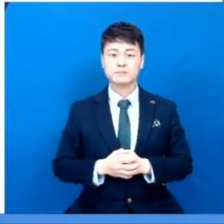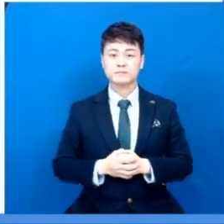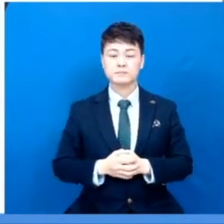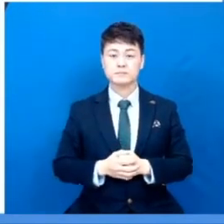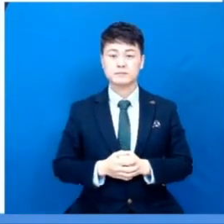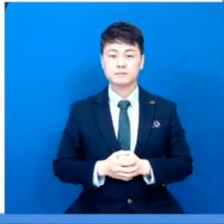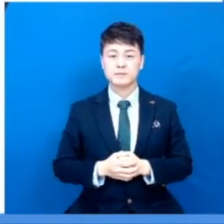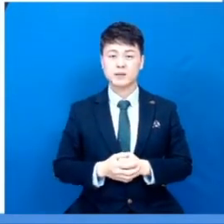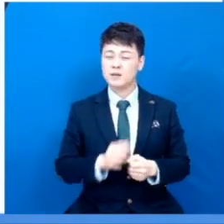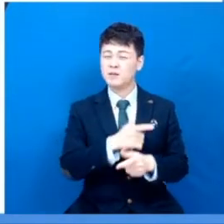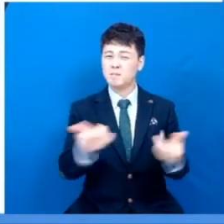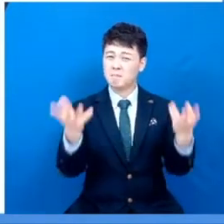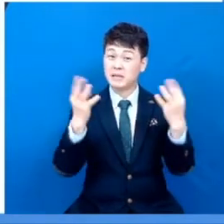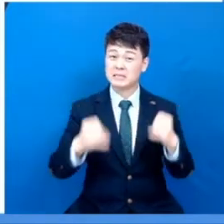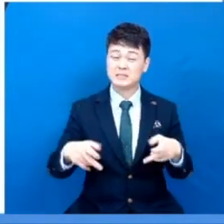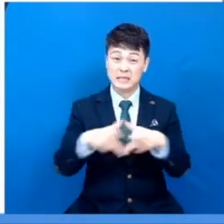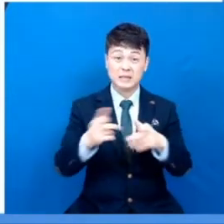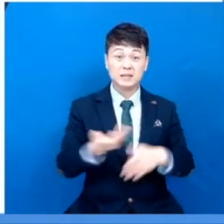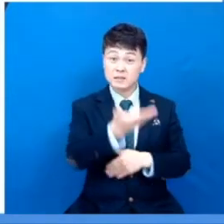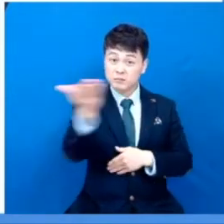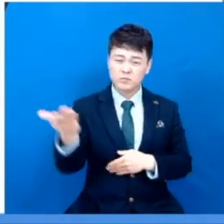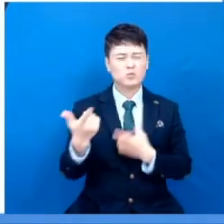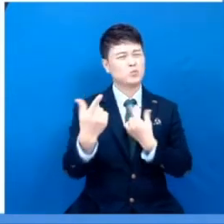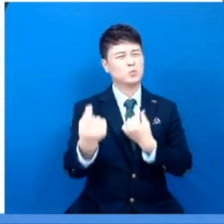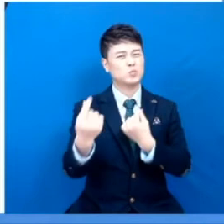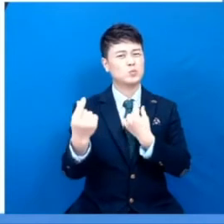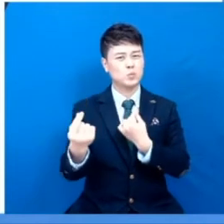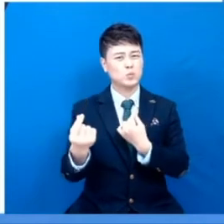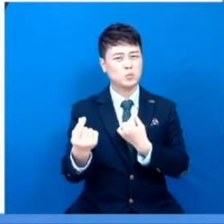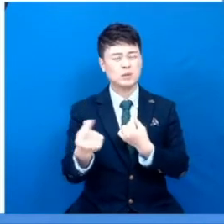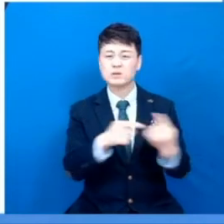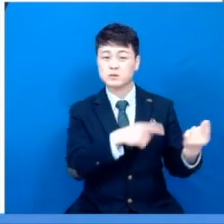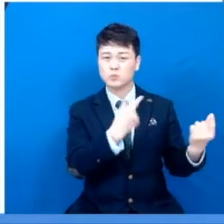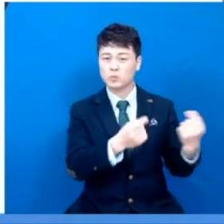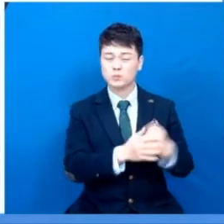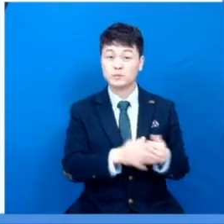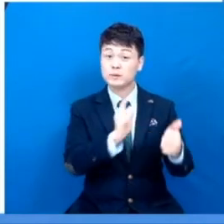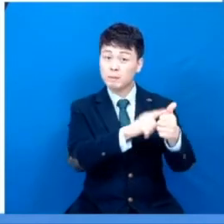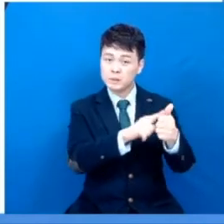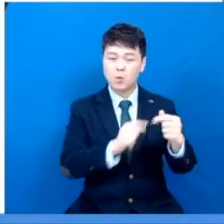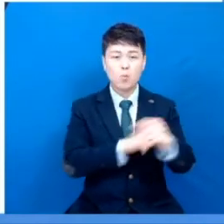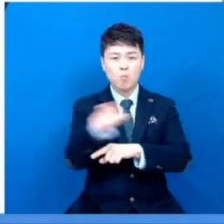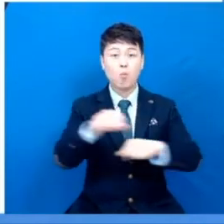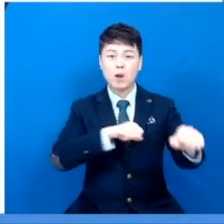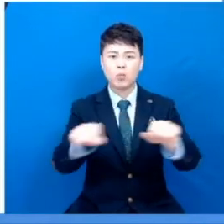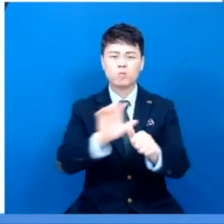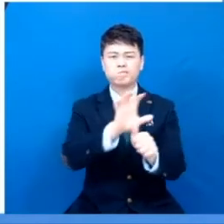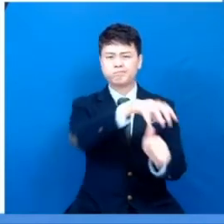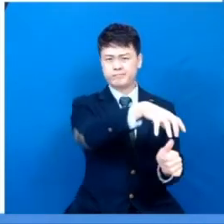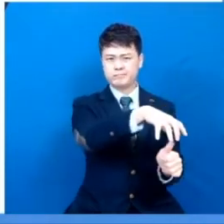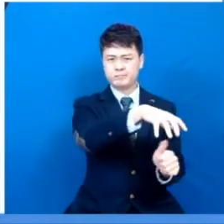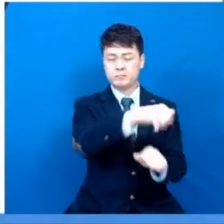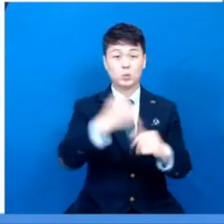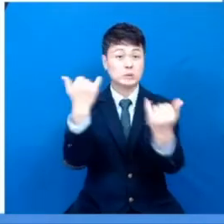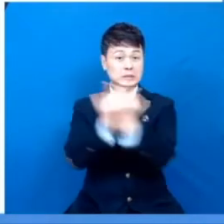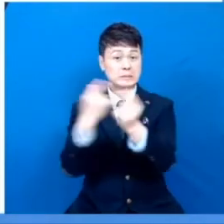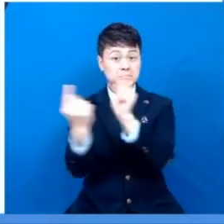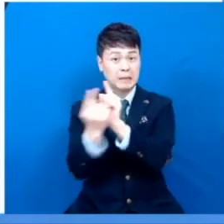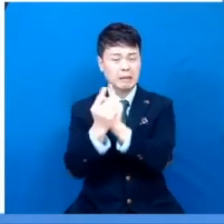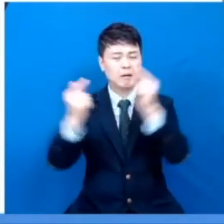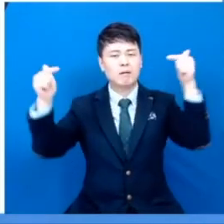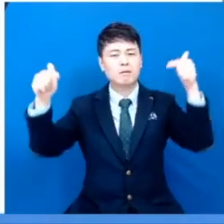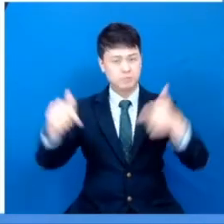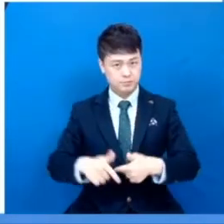많은 장애인 과정이 경험한 상황이었지만 성주 씨도 외부 활동이 제한되고 친인척과 의 만남이